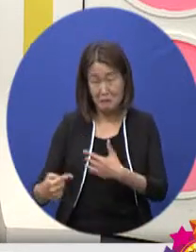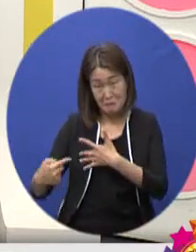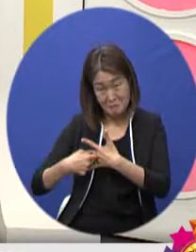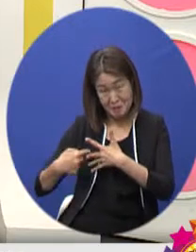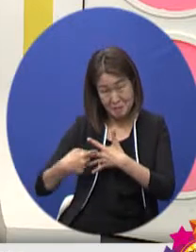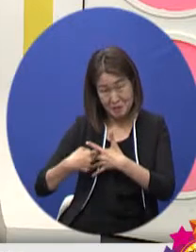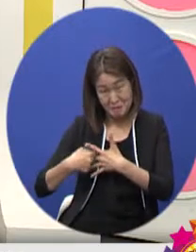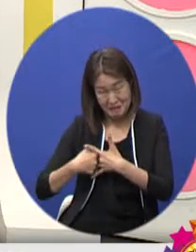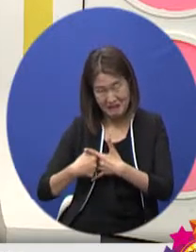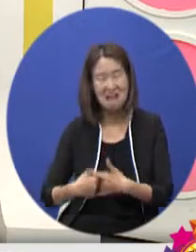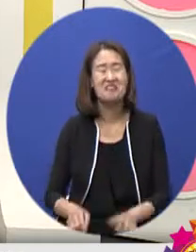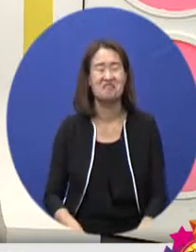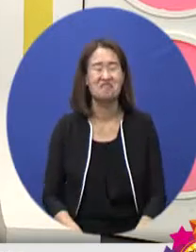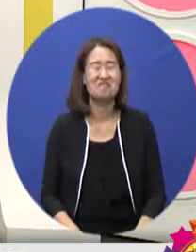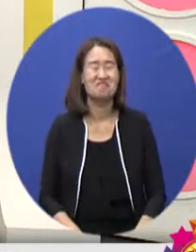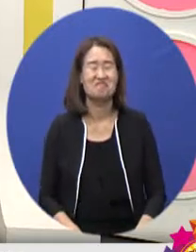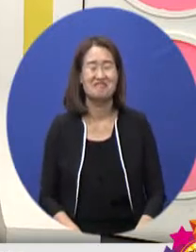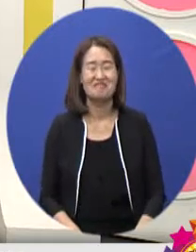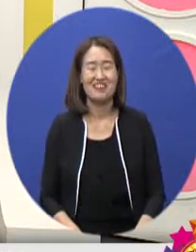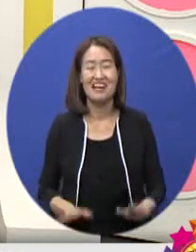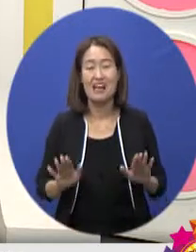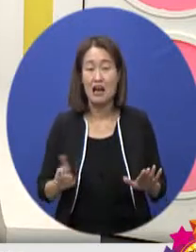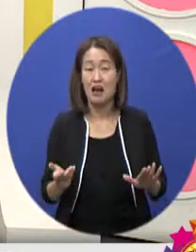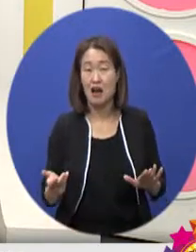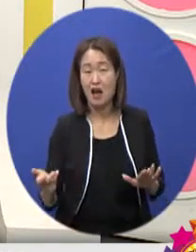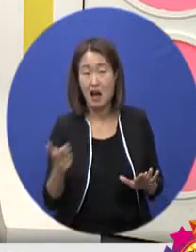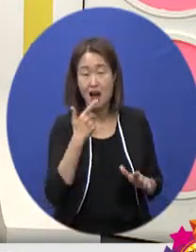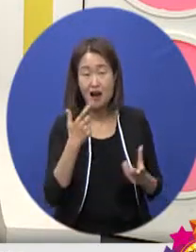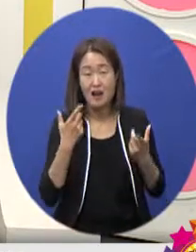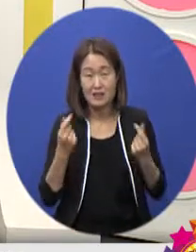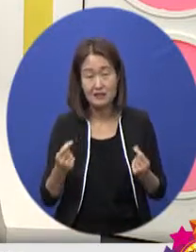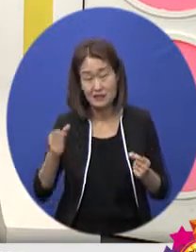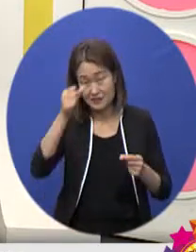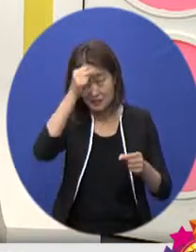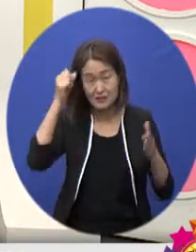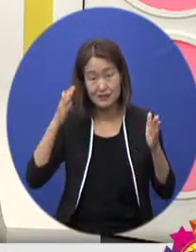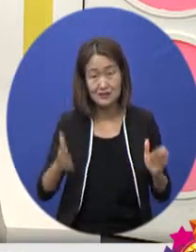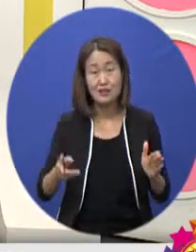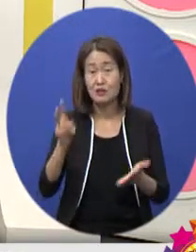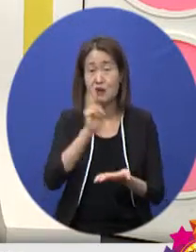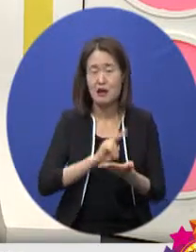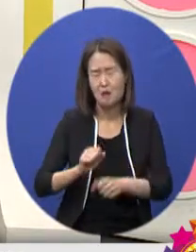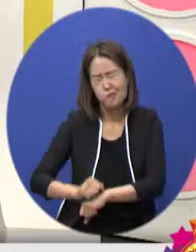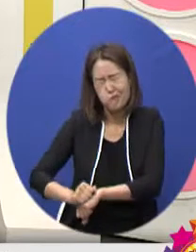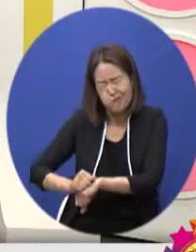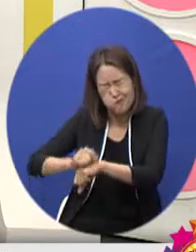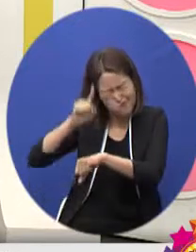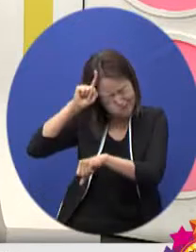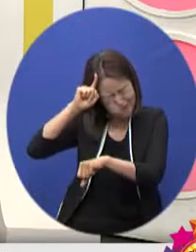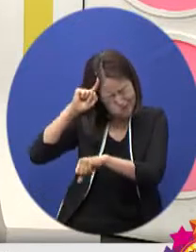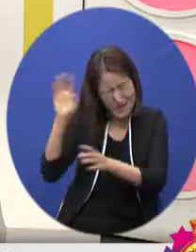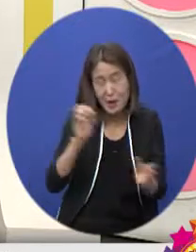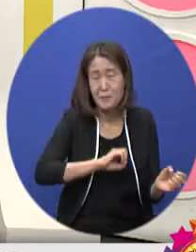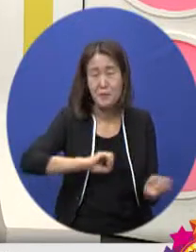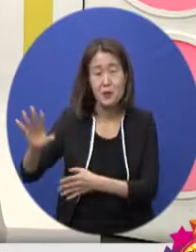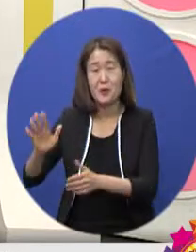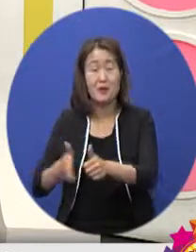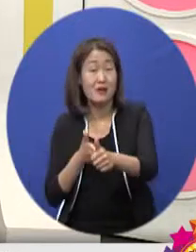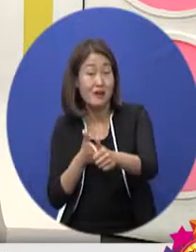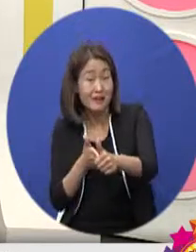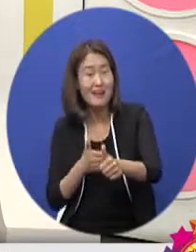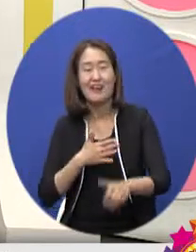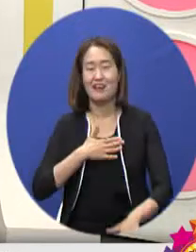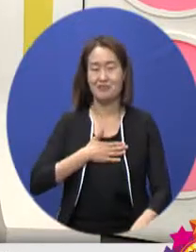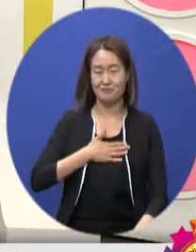그죠? 네. 오늘 부처 같은 인생 부르시면서 그동안 네. 쌓여있던 스트레스 확 풀어버리세요, 어머니. 네.